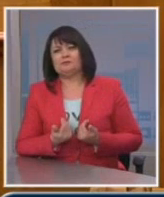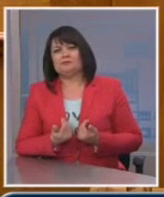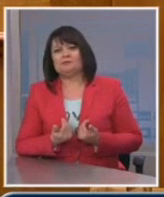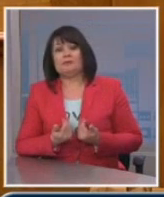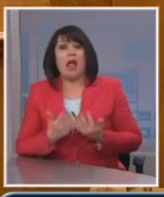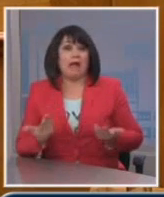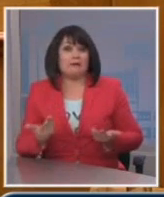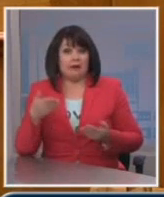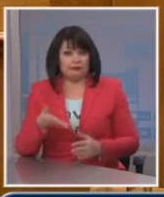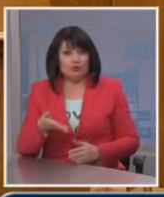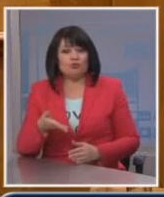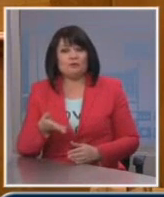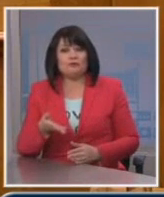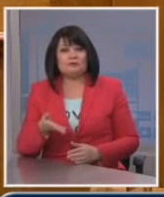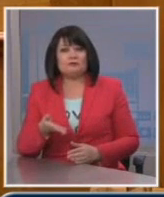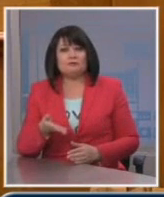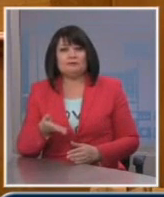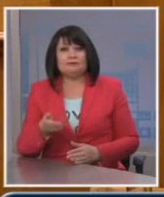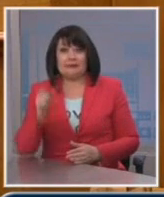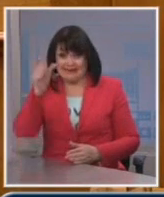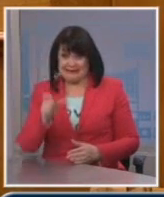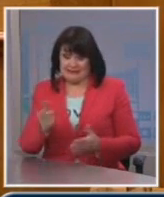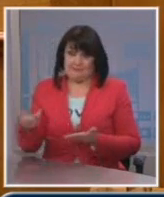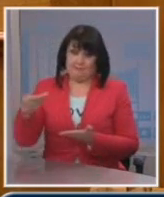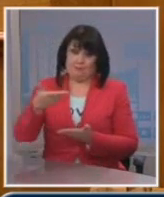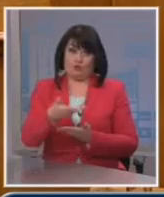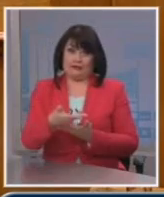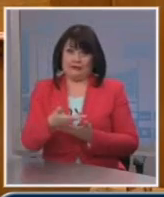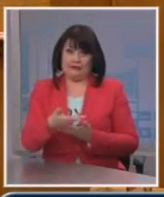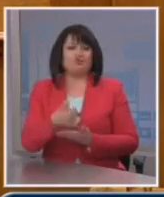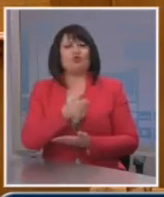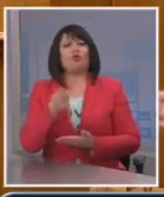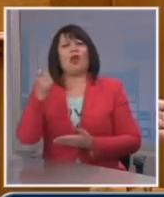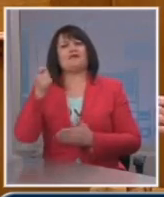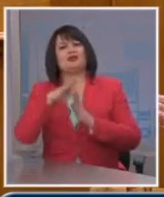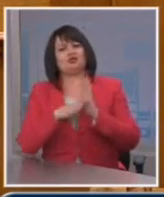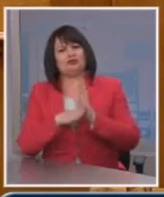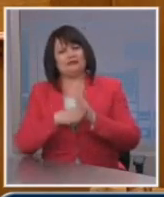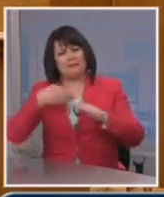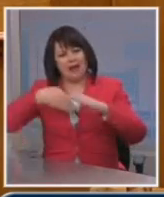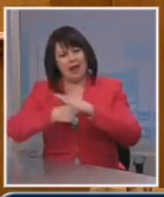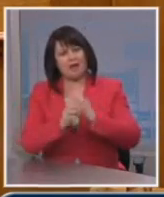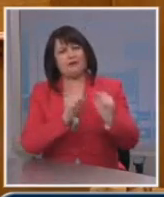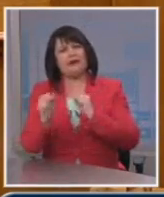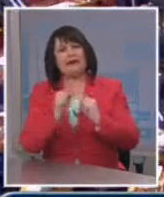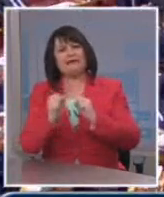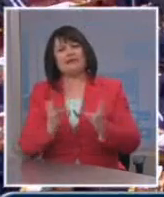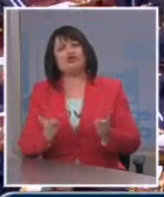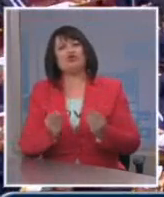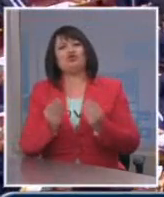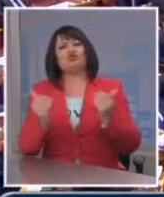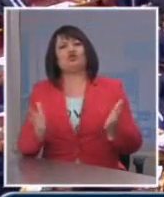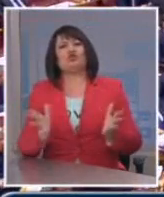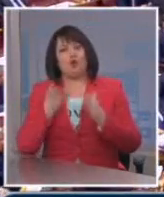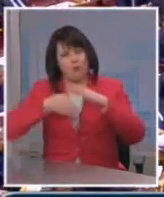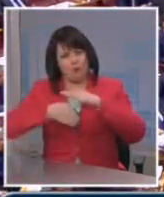αν αυτό το οποίο προτείνεται όχι μόνο για το ασφαλιστικό αλλά και για την έξοδο της χώρας από την κρίση